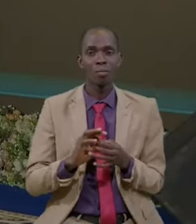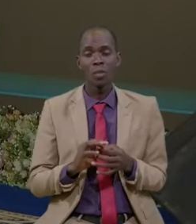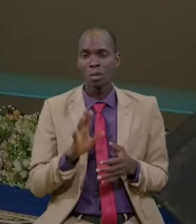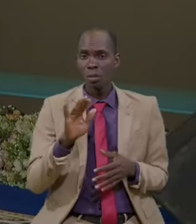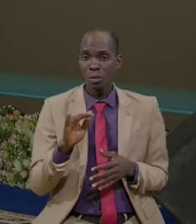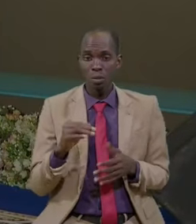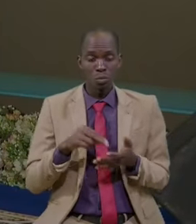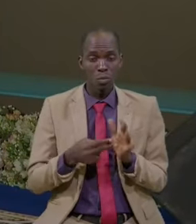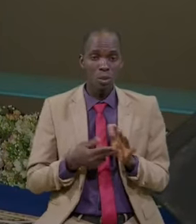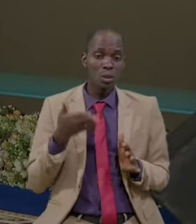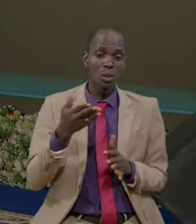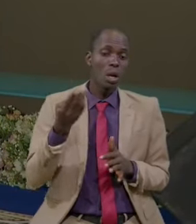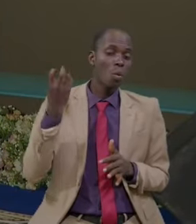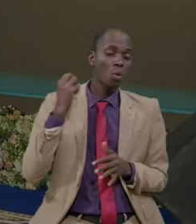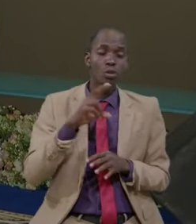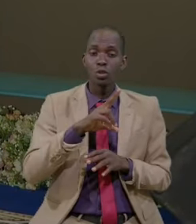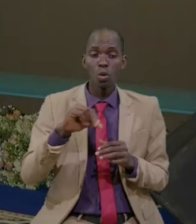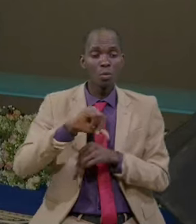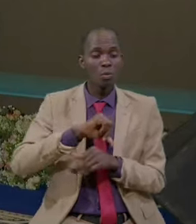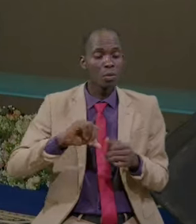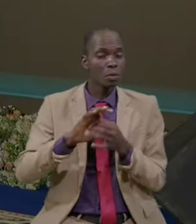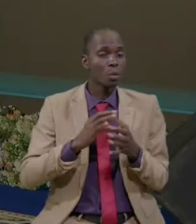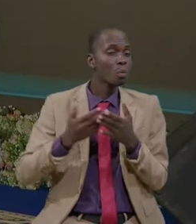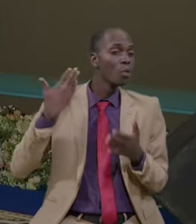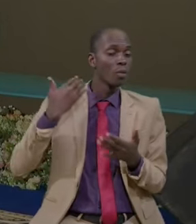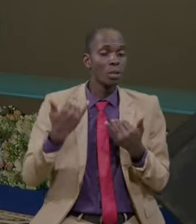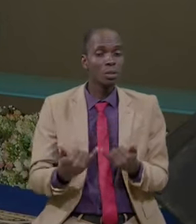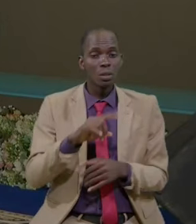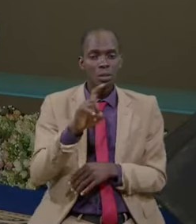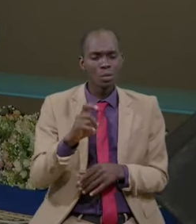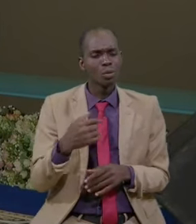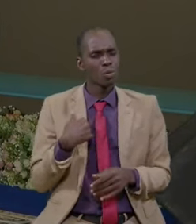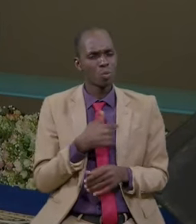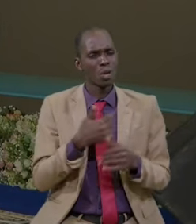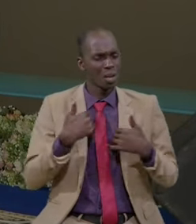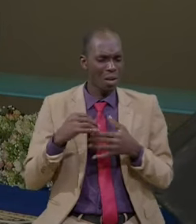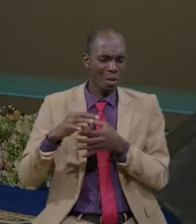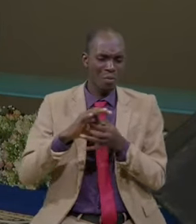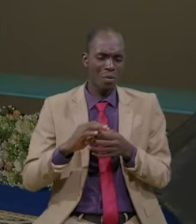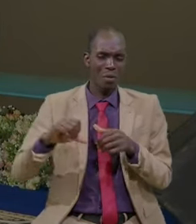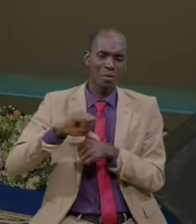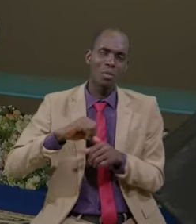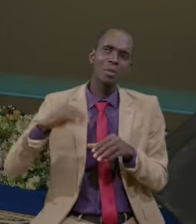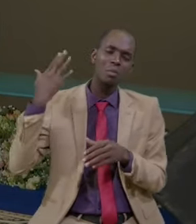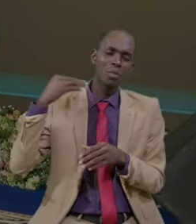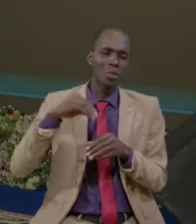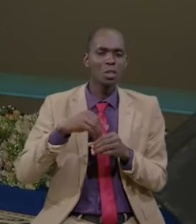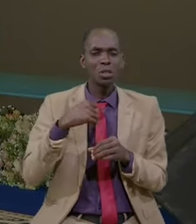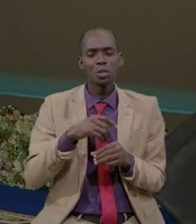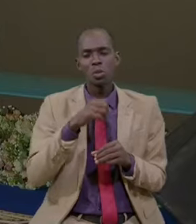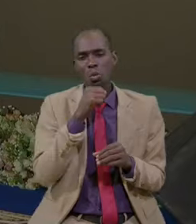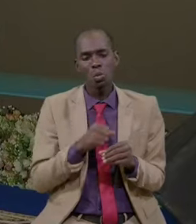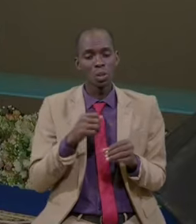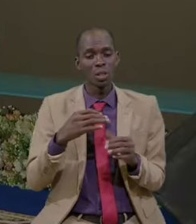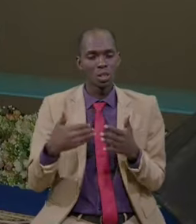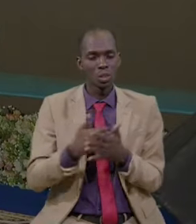tellement de liberté entre les hommes et les femmes. Et ils appellent ça la communion. Est-ce qu'on n'avait pas la communion